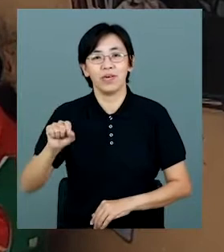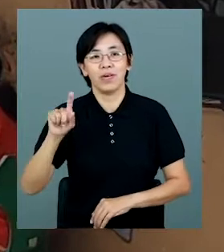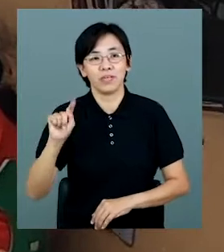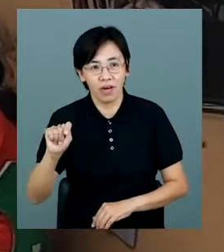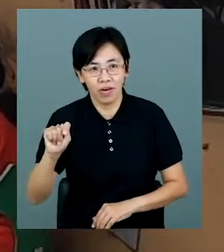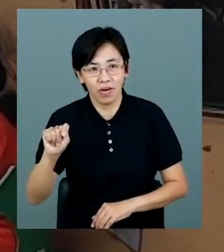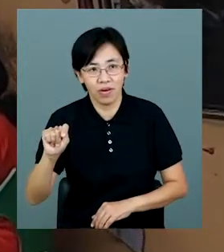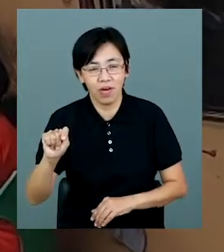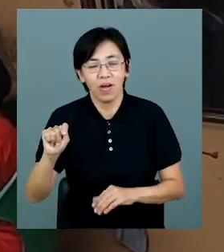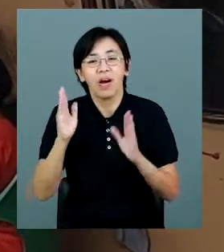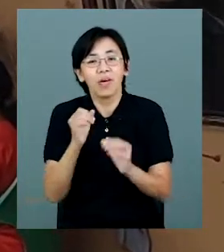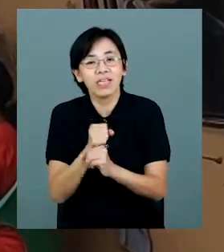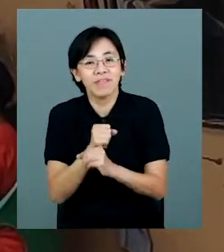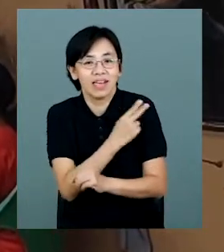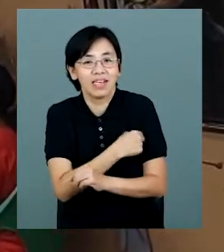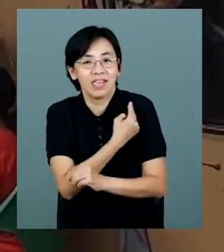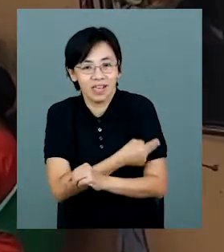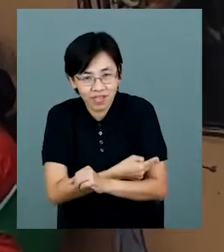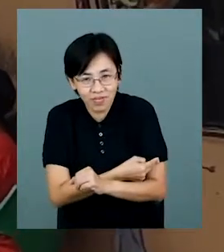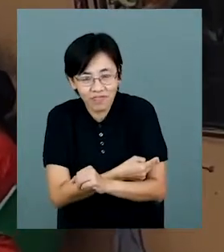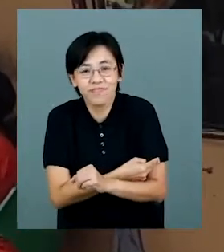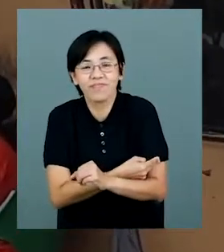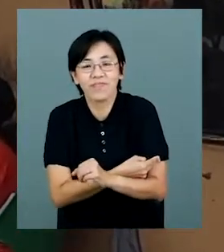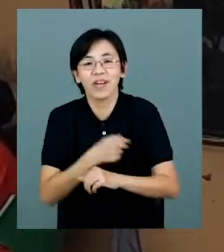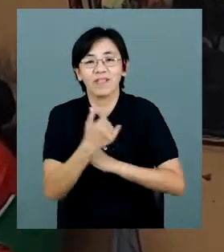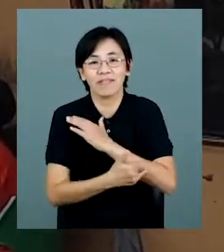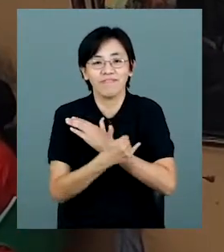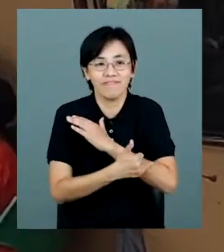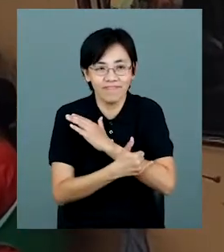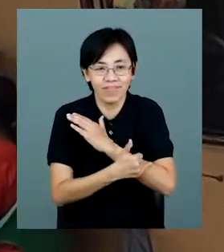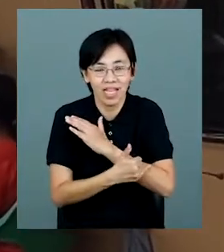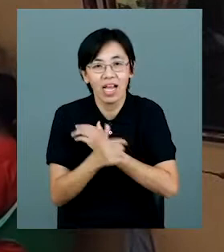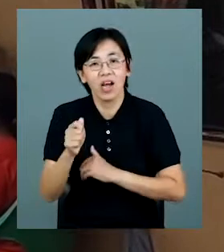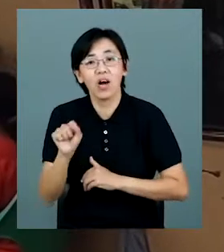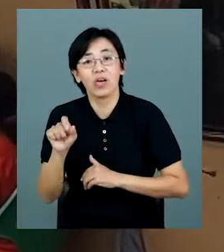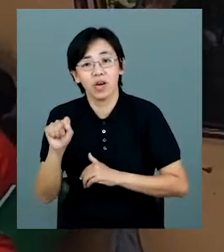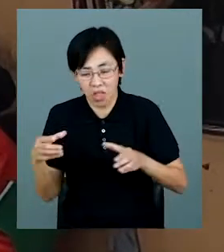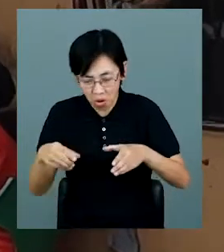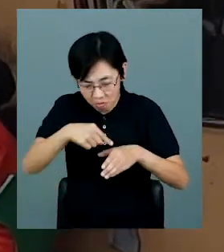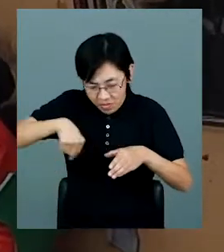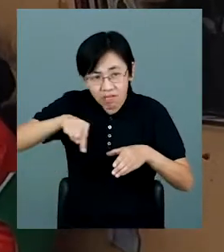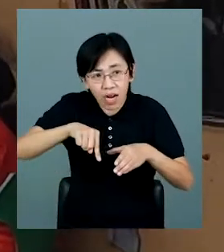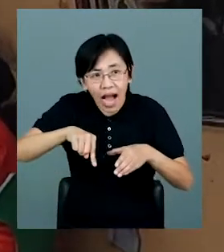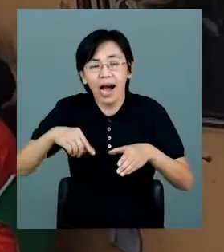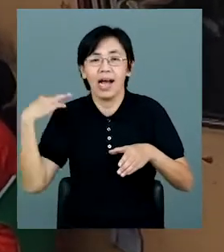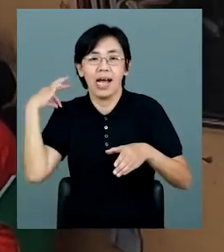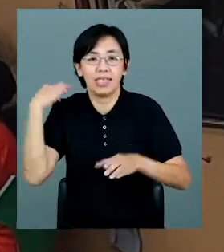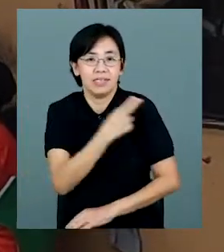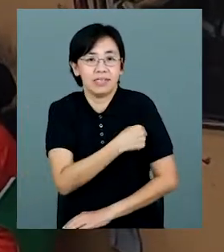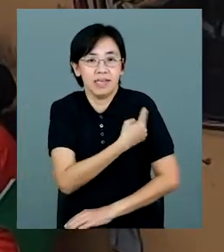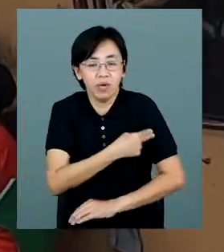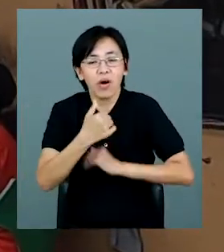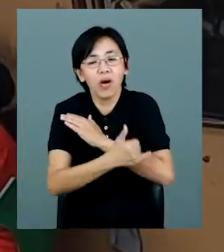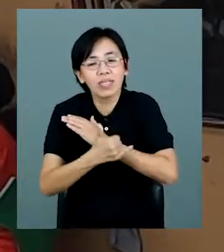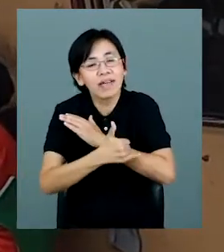พสต.นะครับก็คือพนักงานสาธารณสุขต่างด้าวนะครับกับอสต.อาสาสมัครสาธ